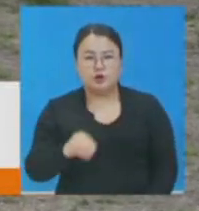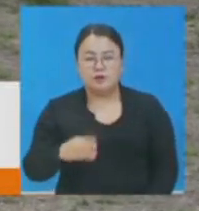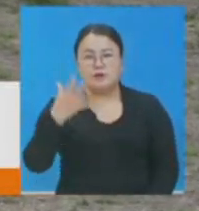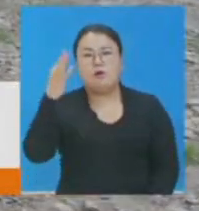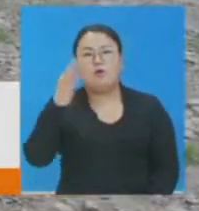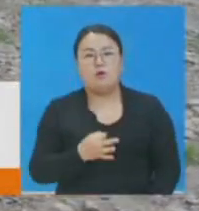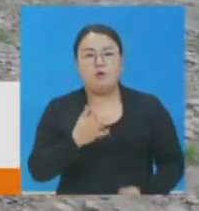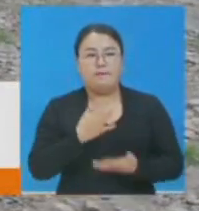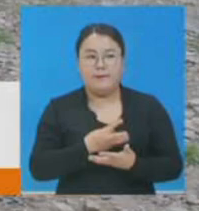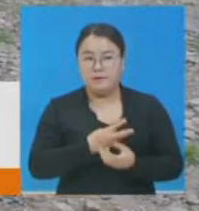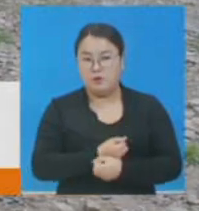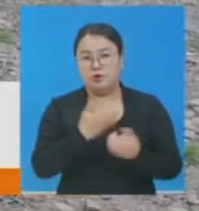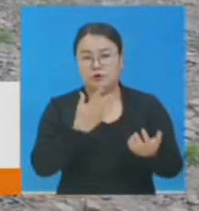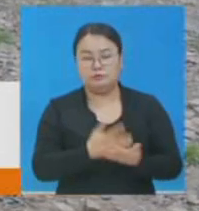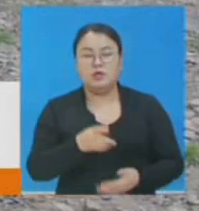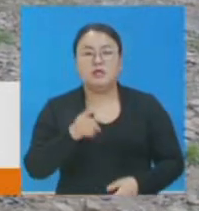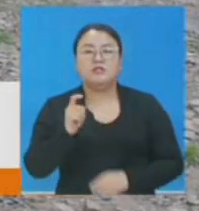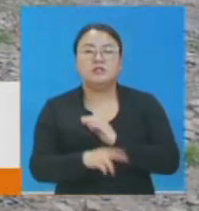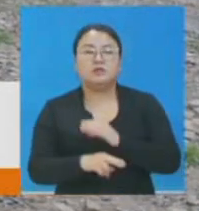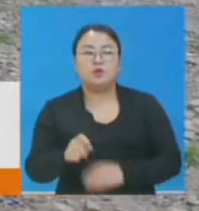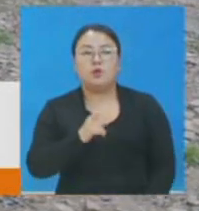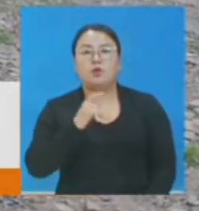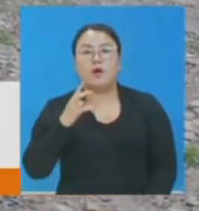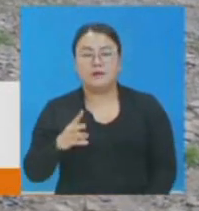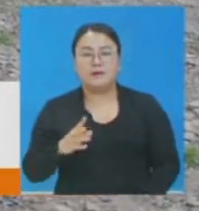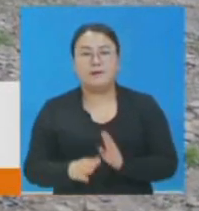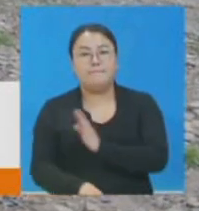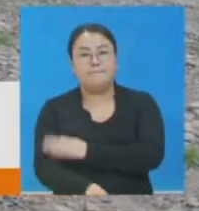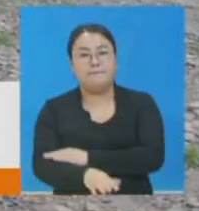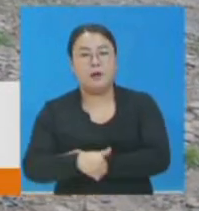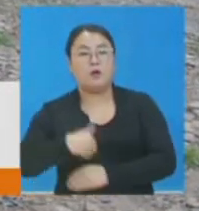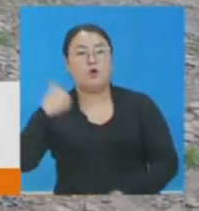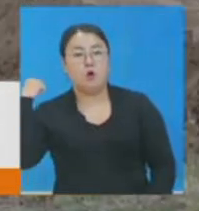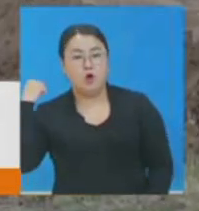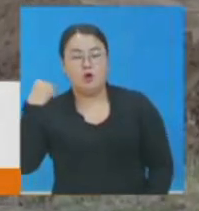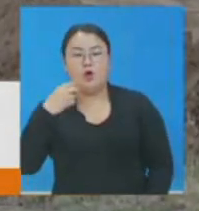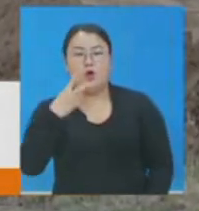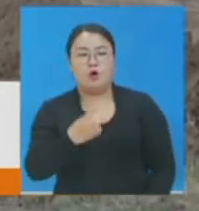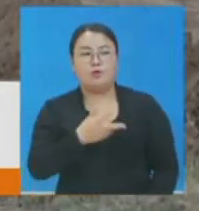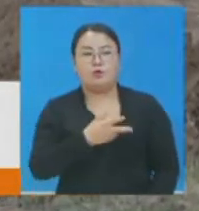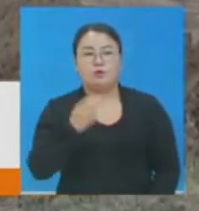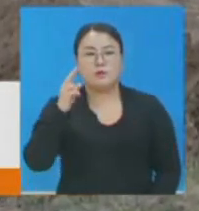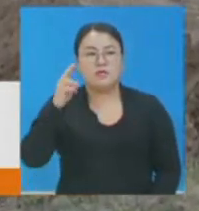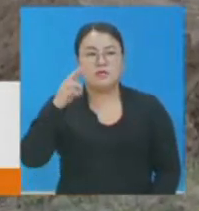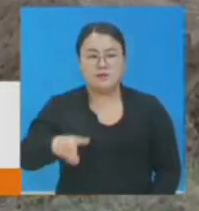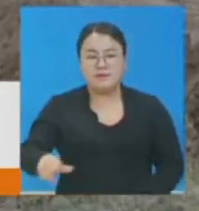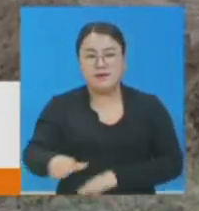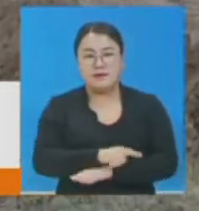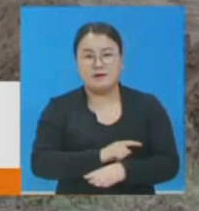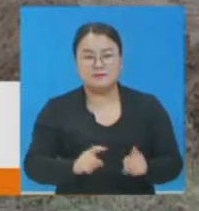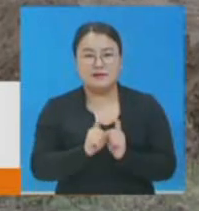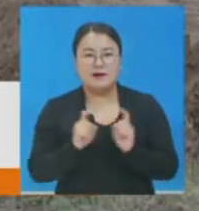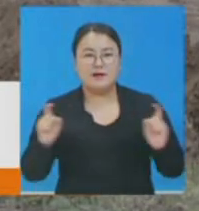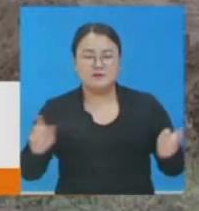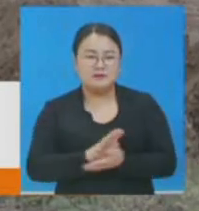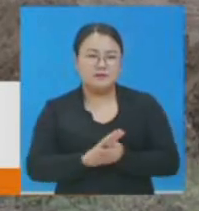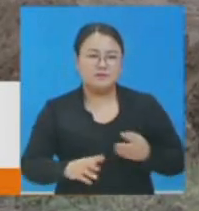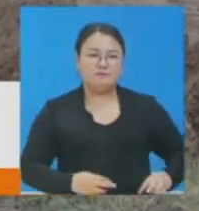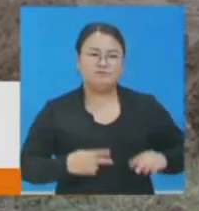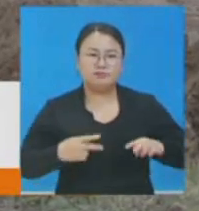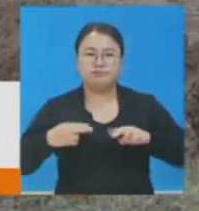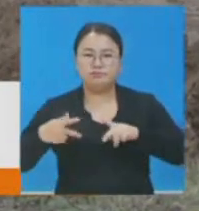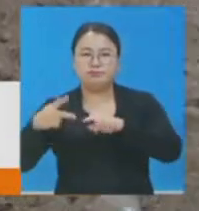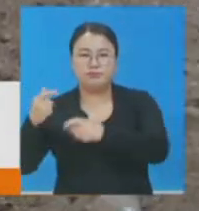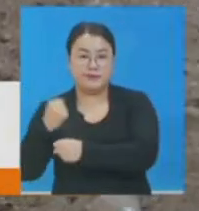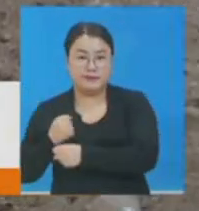гэдгийг албаны хүмүүс ярьлаа. Тэгвэл үндэсний цэцэрлэгт хүрээлэнгийн баруун хойд зүгт 2300 орчим километр газарт хашааг шинжлэх ажил хийгдэж